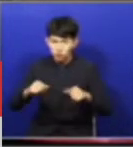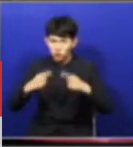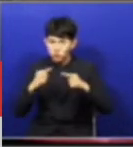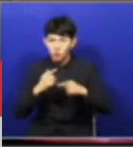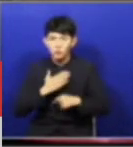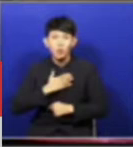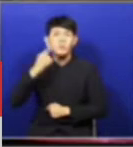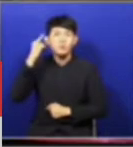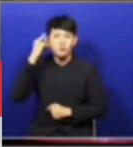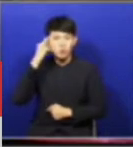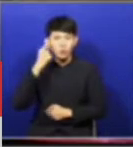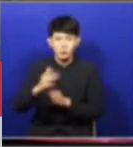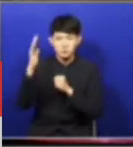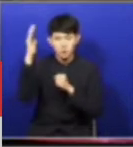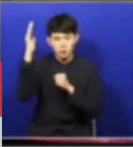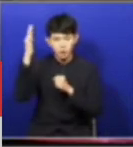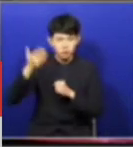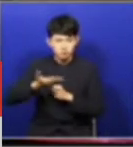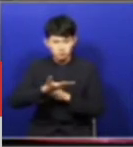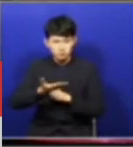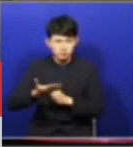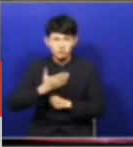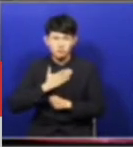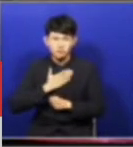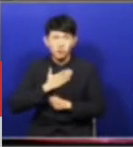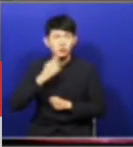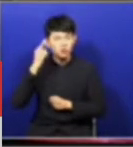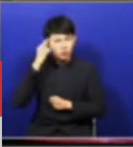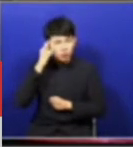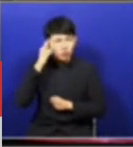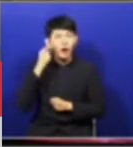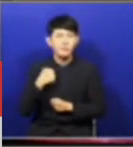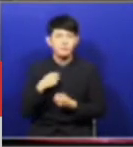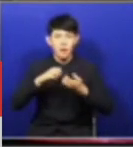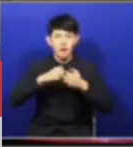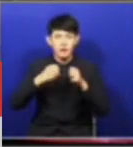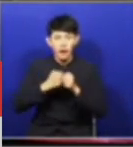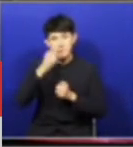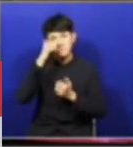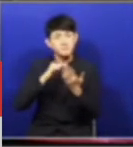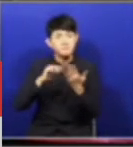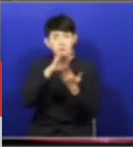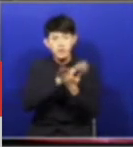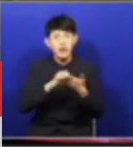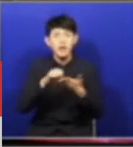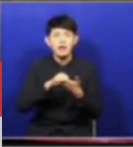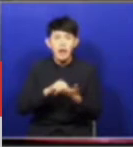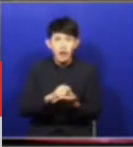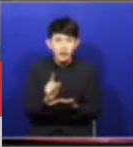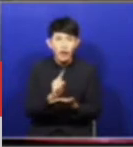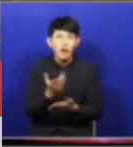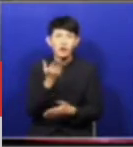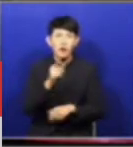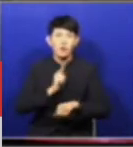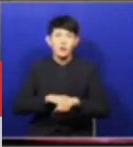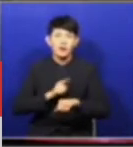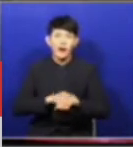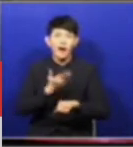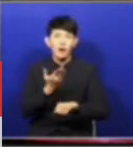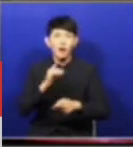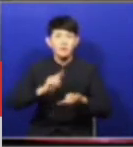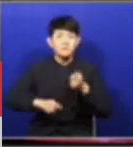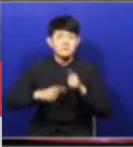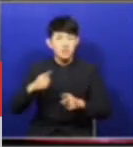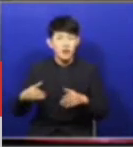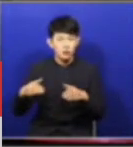ครับว่าการอภิปรายของผมเนี่ยจะแก้ไขปัญหาของชาติได้แบบไหนอย่างไรเพราะฉะนั้นขออนุญาตใช้เวลาของเพื่อนสมาชิกในฐานะฝ่ายค้านนะ